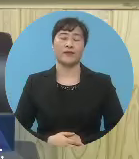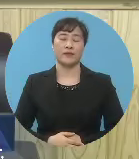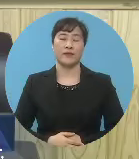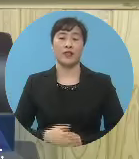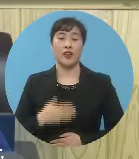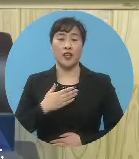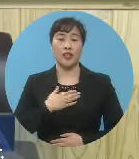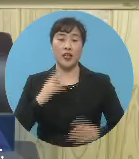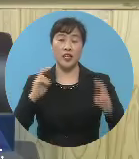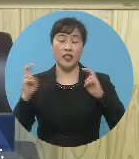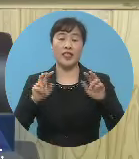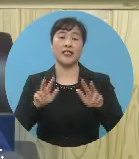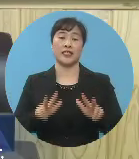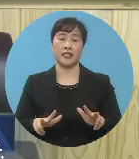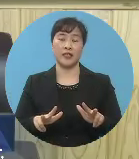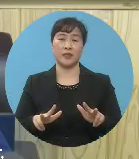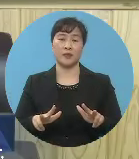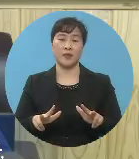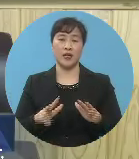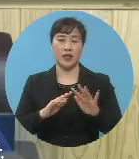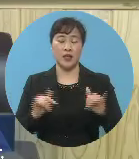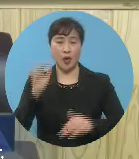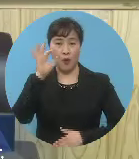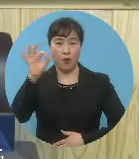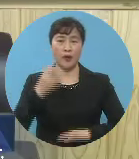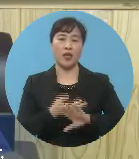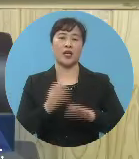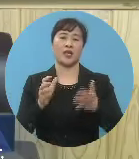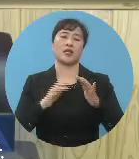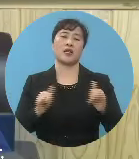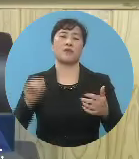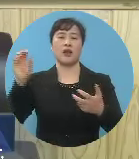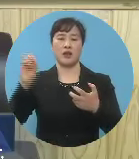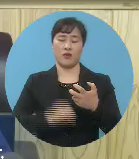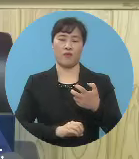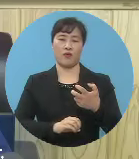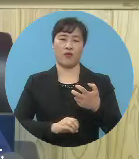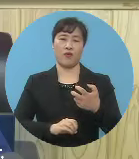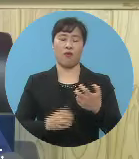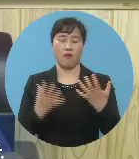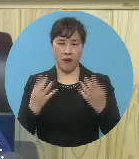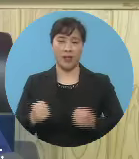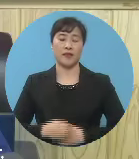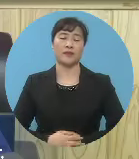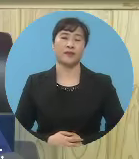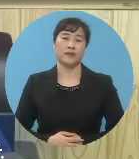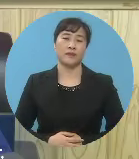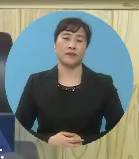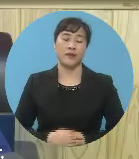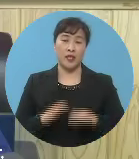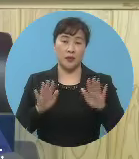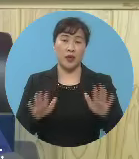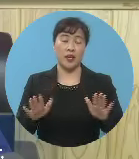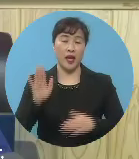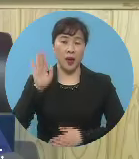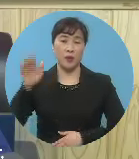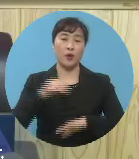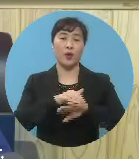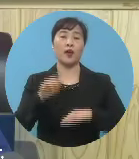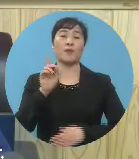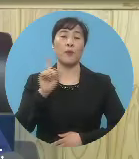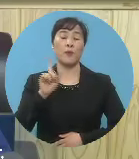저희들 회사는 현재 그 인력 구조가 외국인들이 70% 정도를 지금 차지하고 있습니다. 그래서 저희들 지금 앞으로